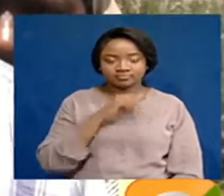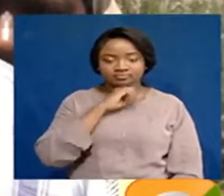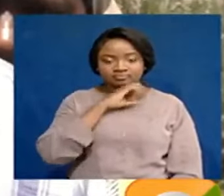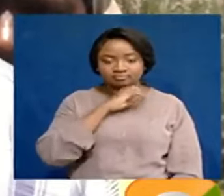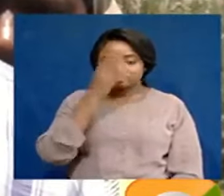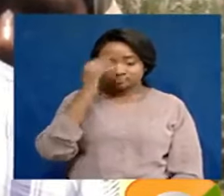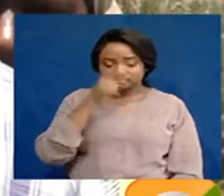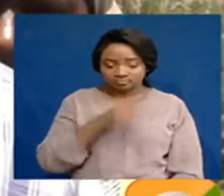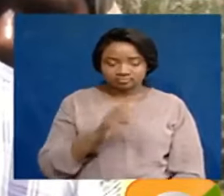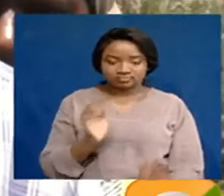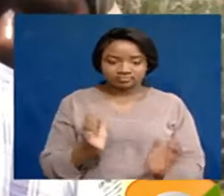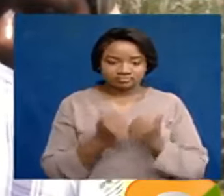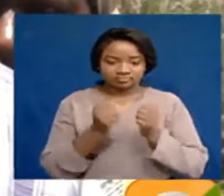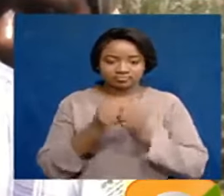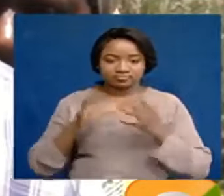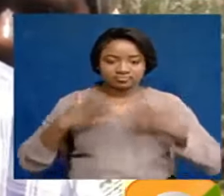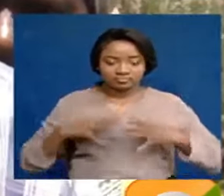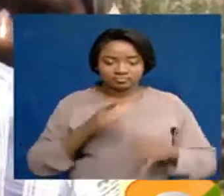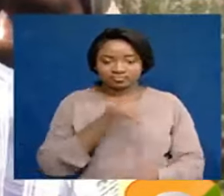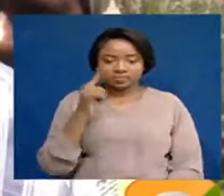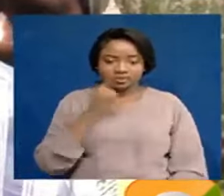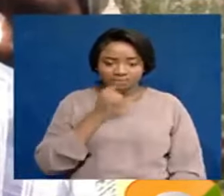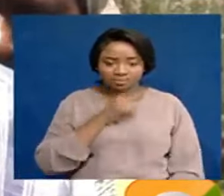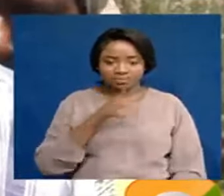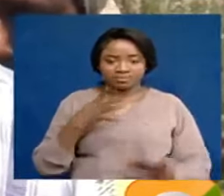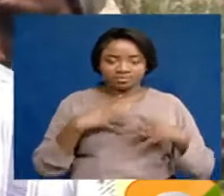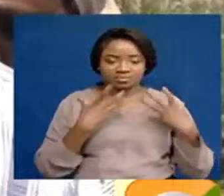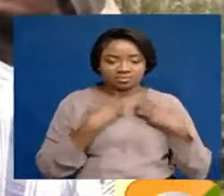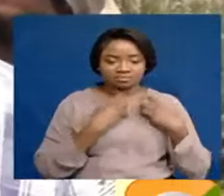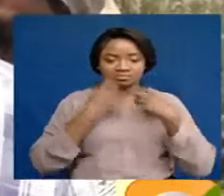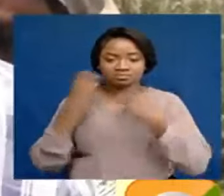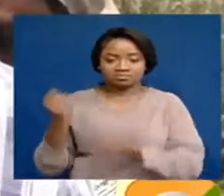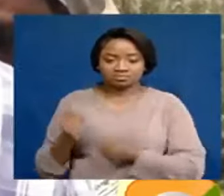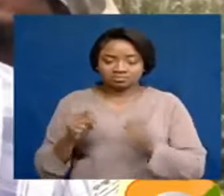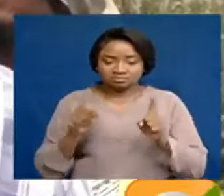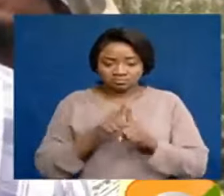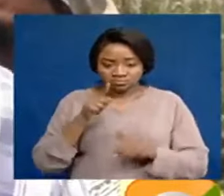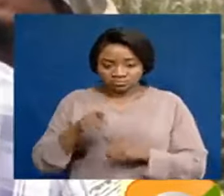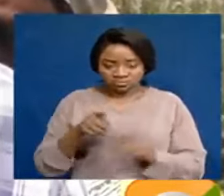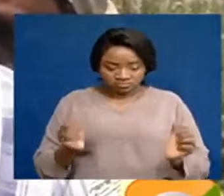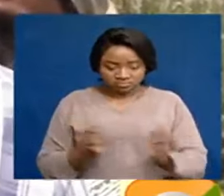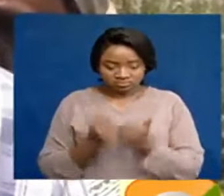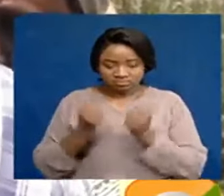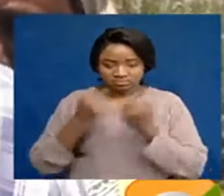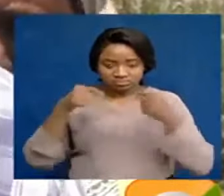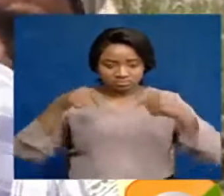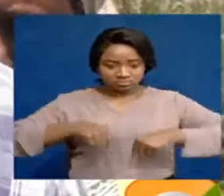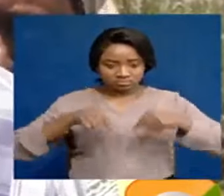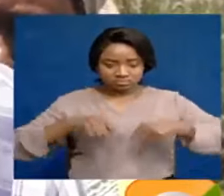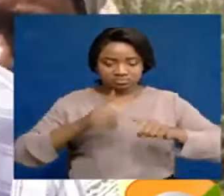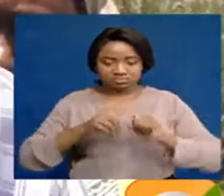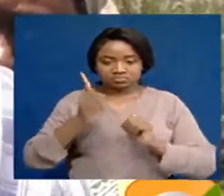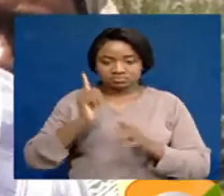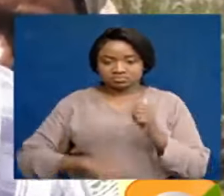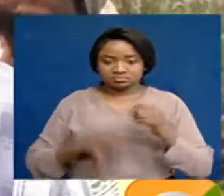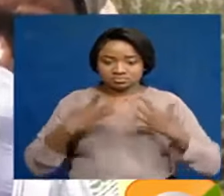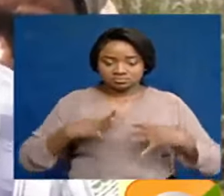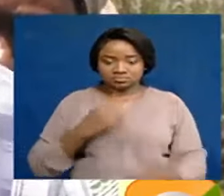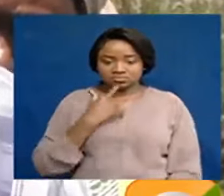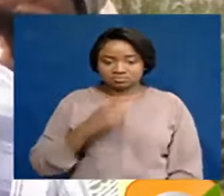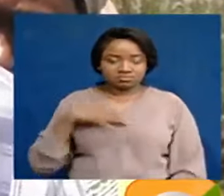happening. People are being threatened. People are being abducted. This is the thing that is being done today. And what people are saying,